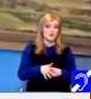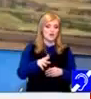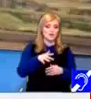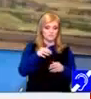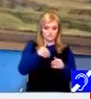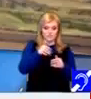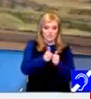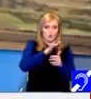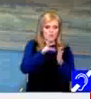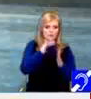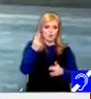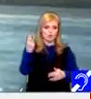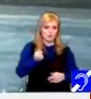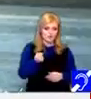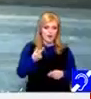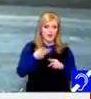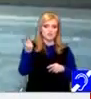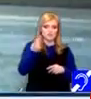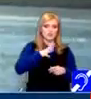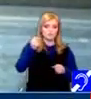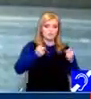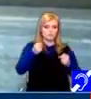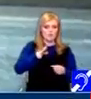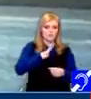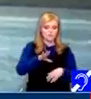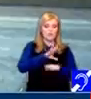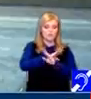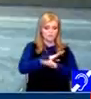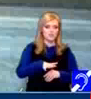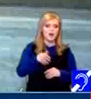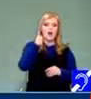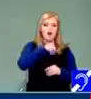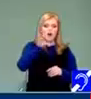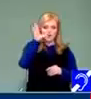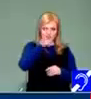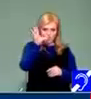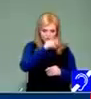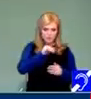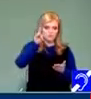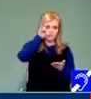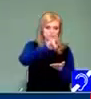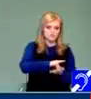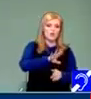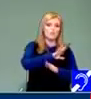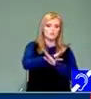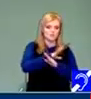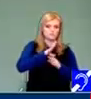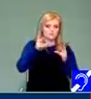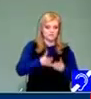statului Florida. Cei doi piloți aflați la bord și-au pierdut viața. Ei au reușit să catapulteze, dar au murit în urma rănilor